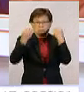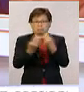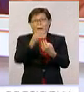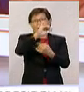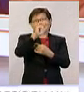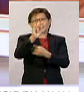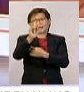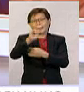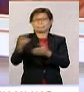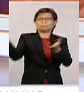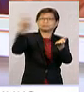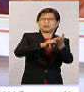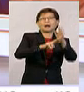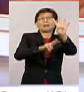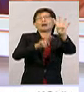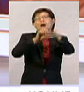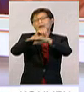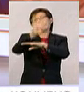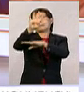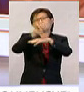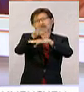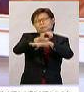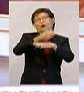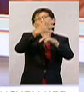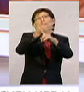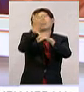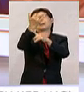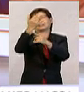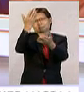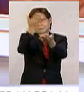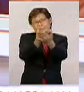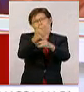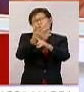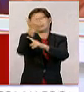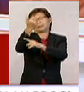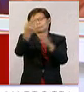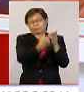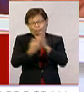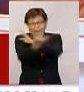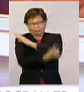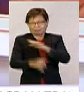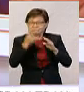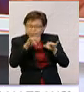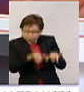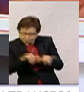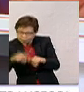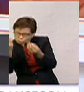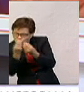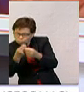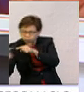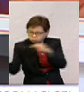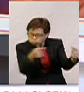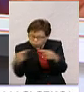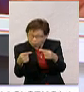IKM hanya mencatatkan 4 konflik setakat suku kedua tahun ini. Jelas beliau, perpaduan negara diukur berdasarkan jumlah